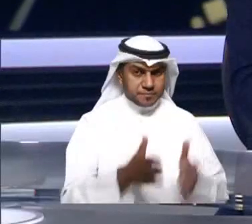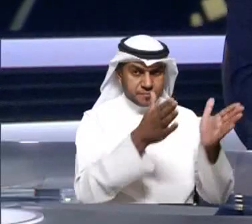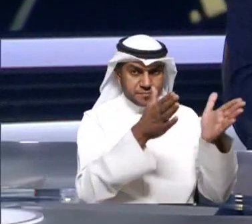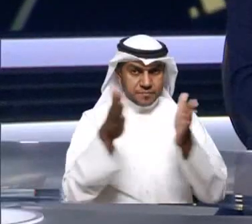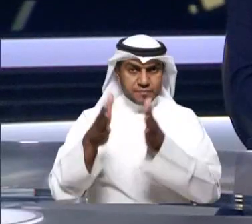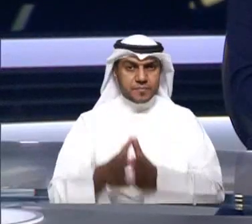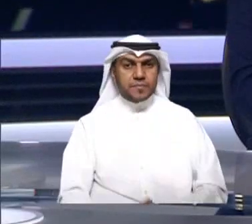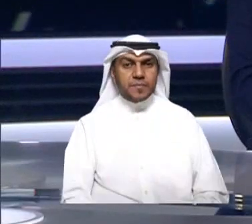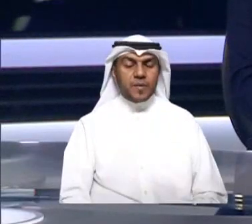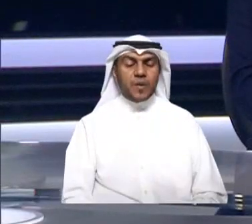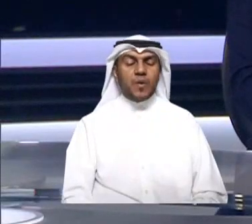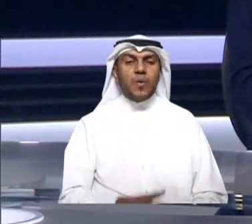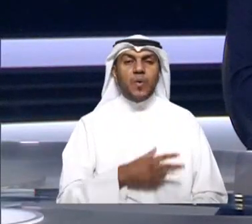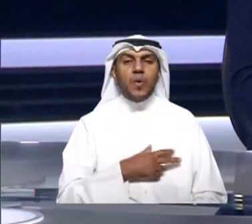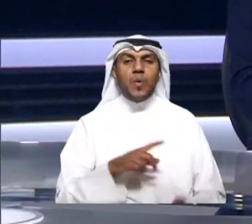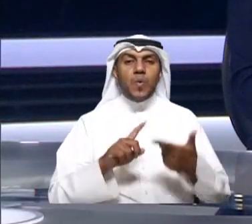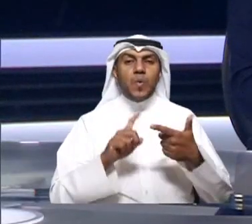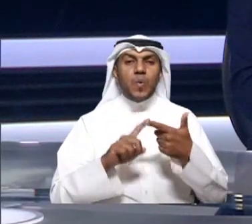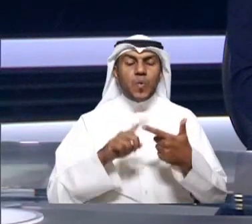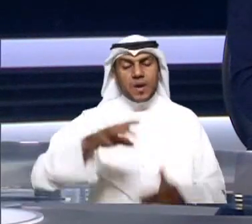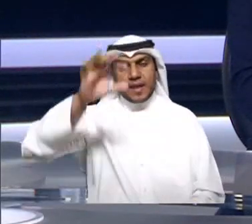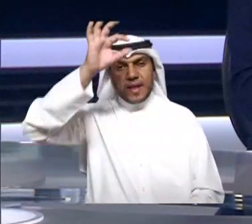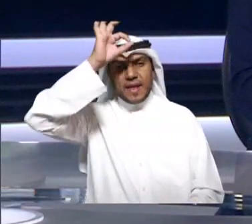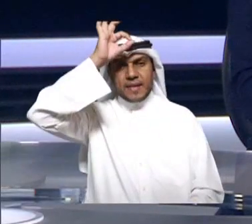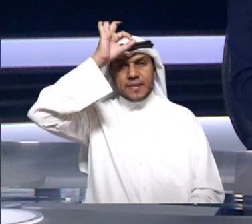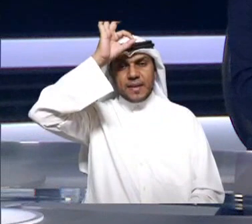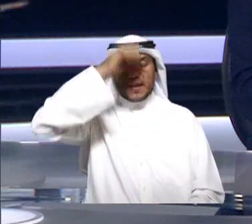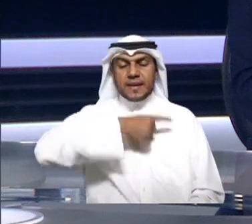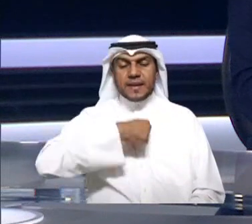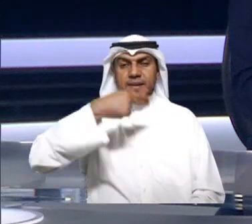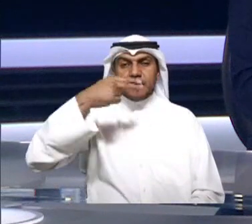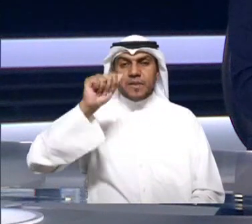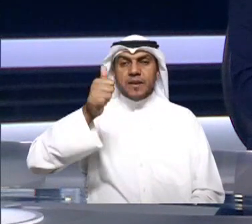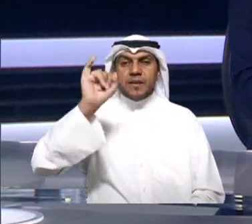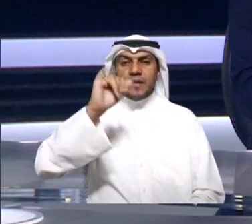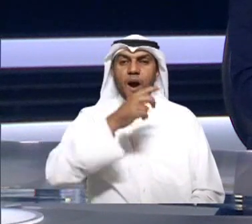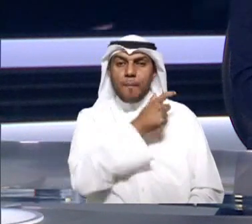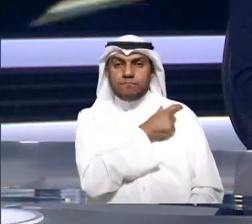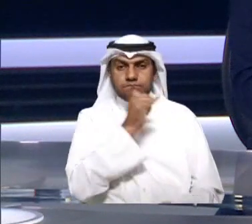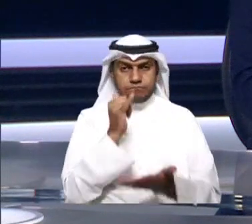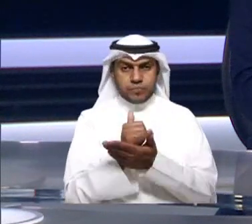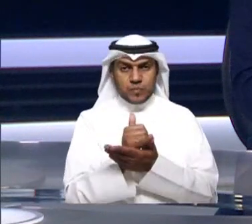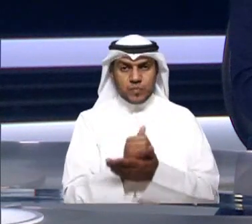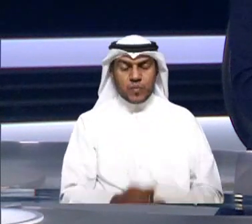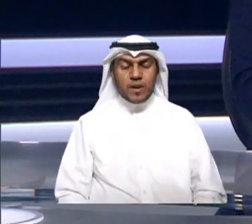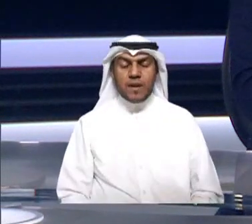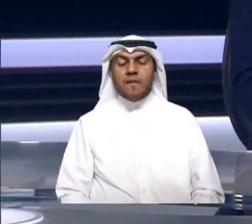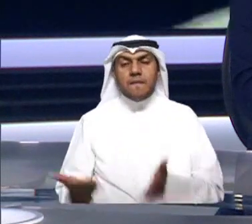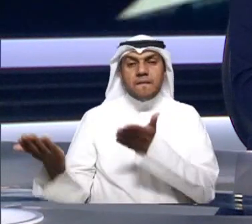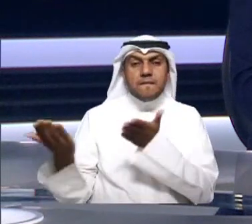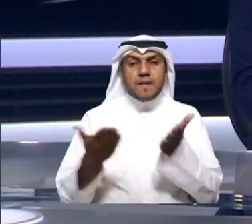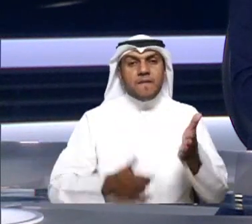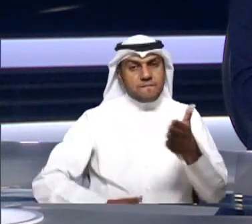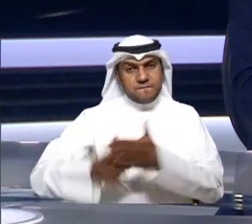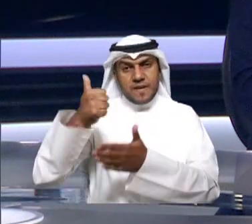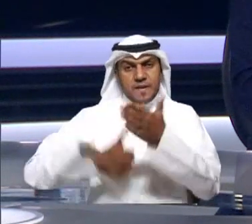تحت رعاية وحضور وكيل وزارة الداخلية الفريق عصام النهام، أقيم حفل تخريج الدفعة 23 من الرقباء الأوائل